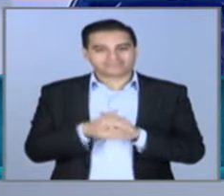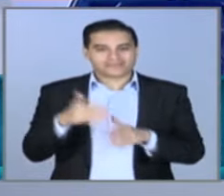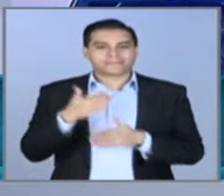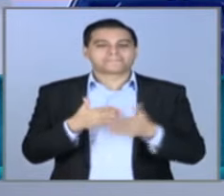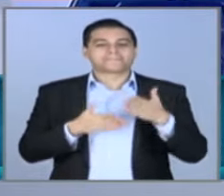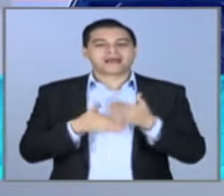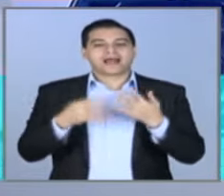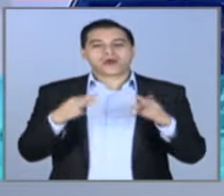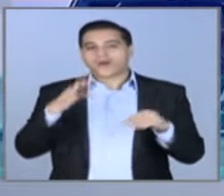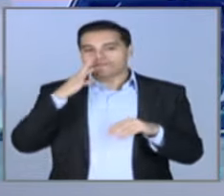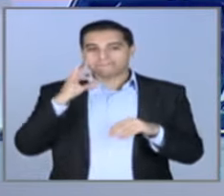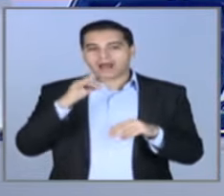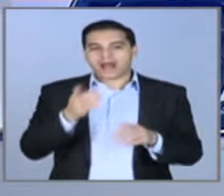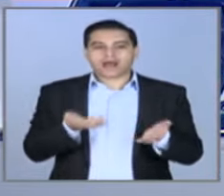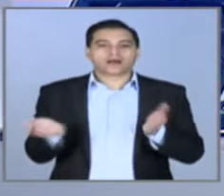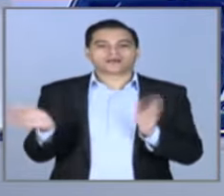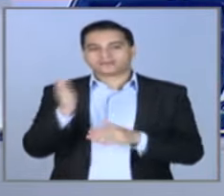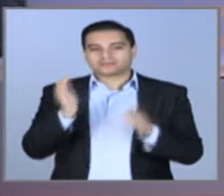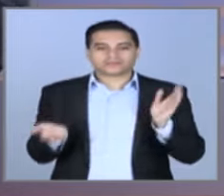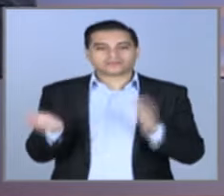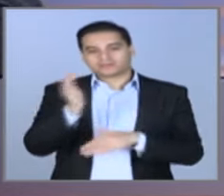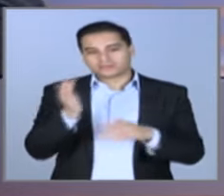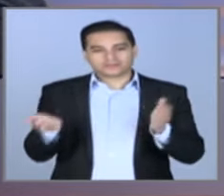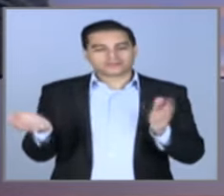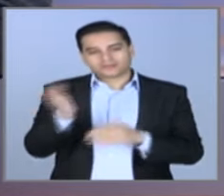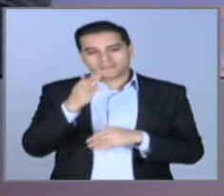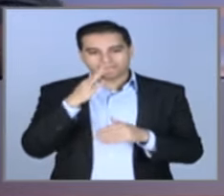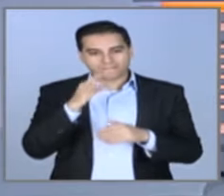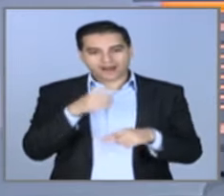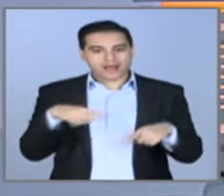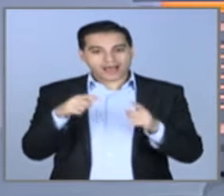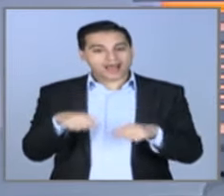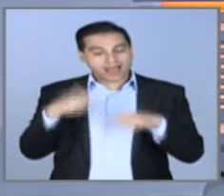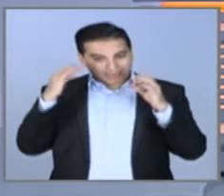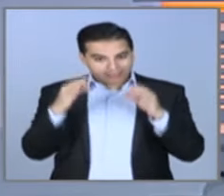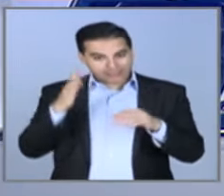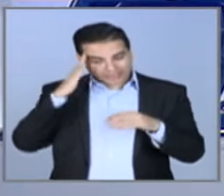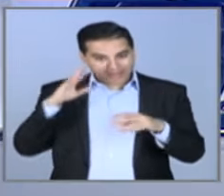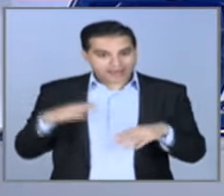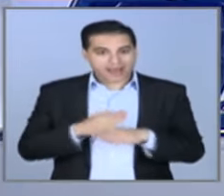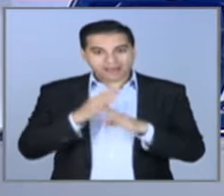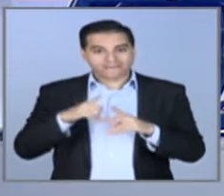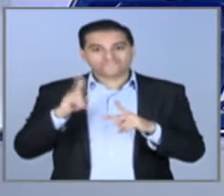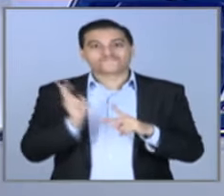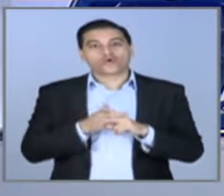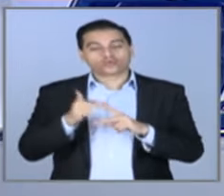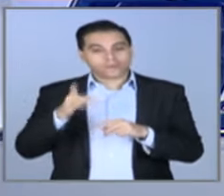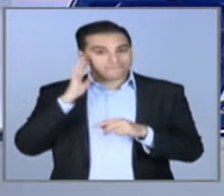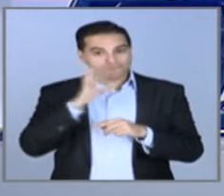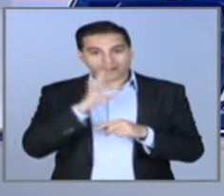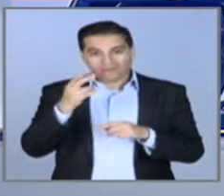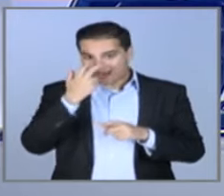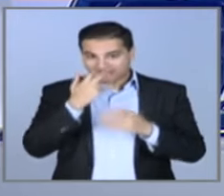اتبنى كله بالملح المخلوط بالطين. سعر الليلة غالي جدا في الفندق ده. هقول لكم بس إن